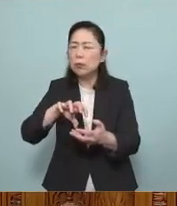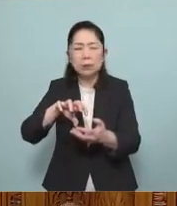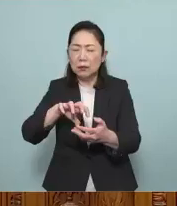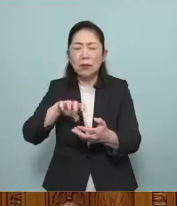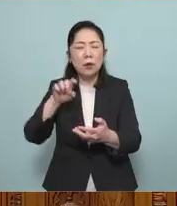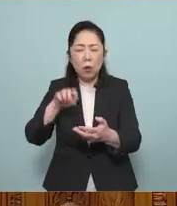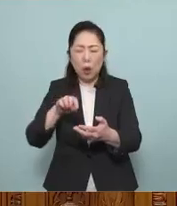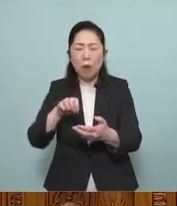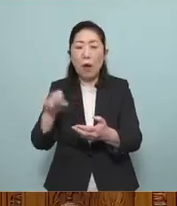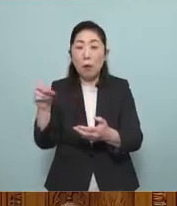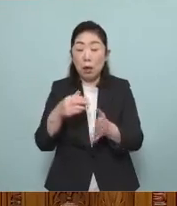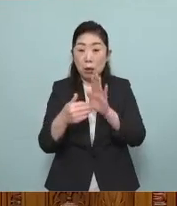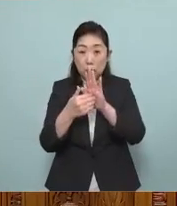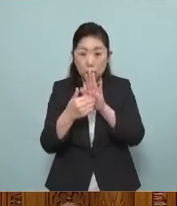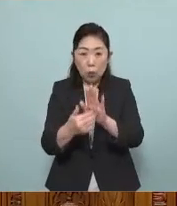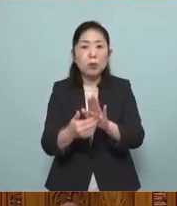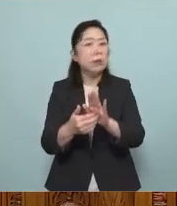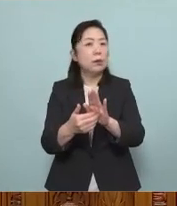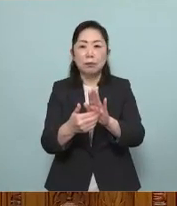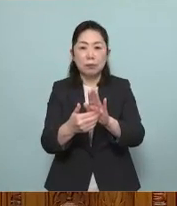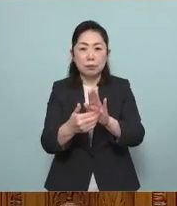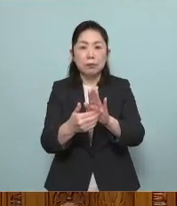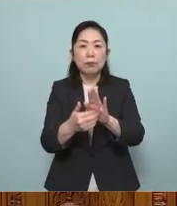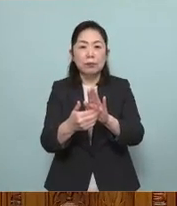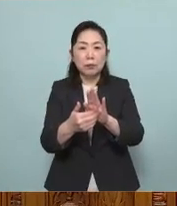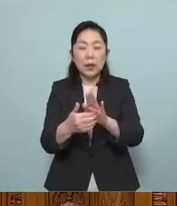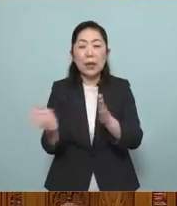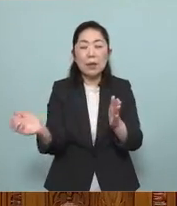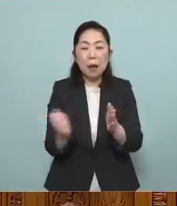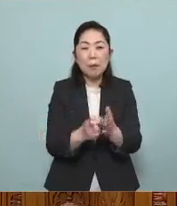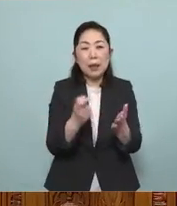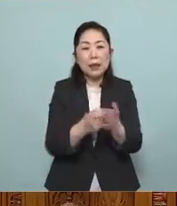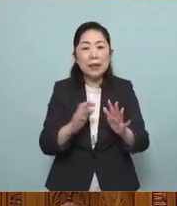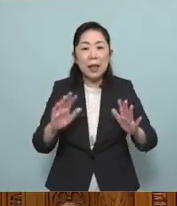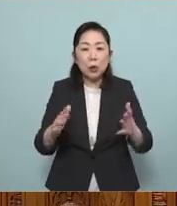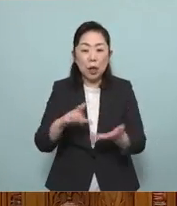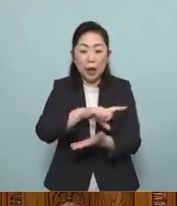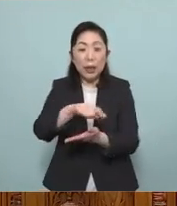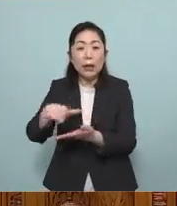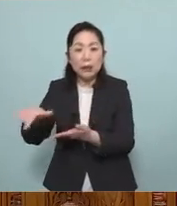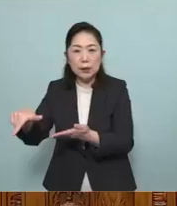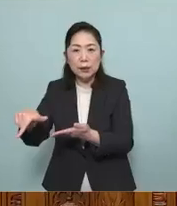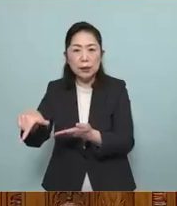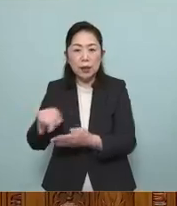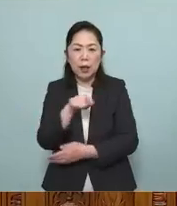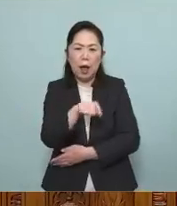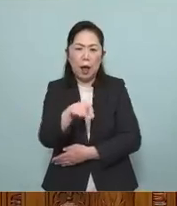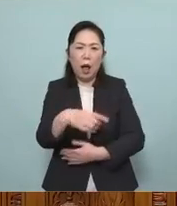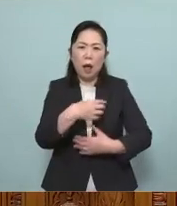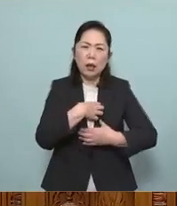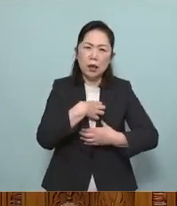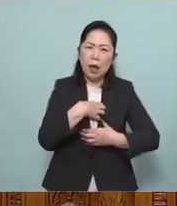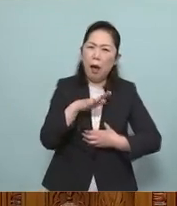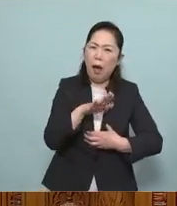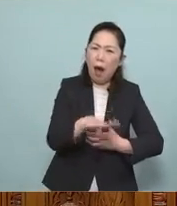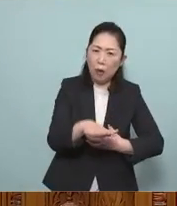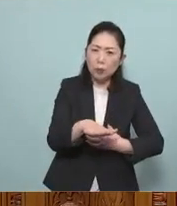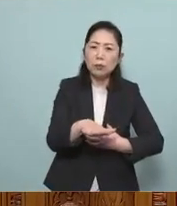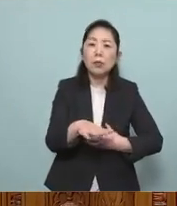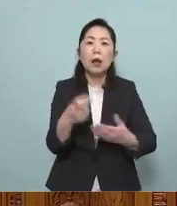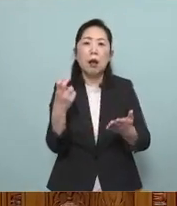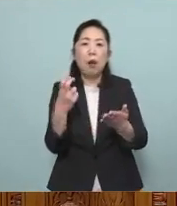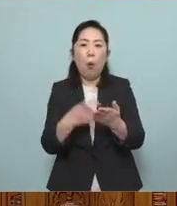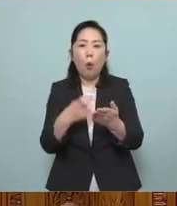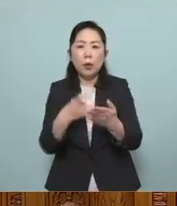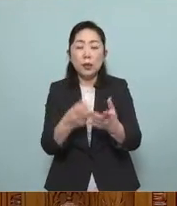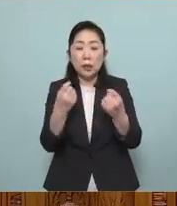よう、これまで規制をかけることができなかった地域においても危険な盛土を規制するための法律を整備